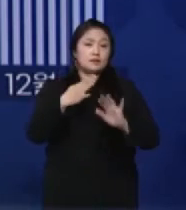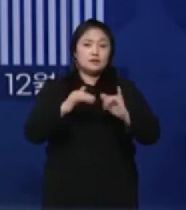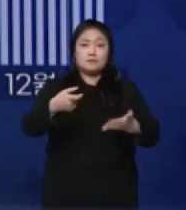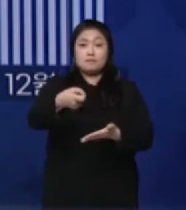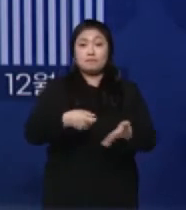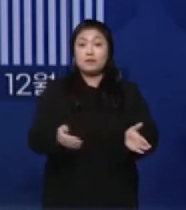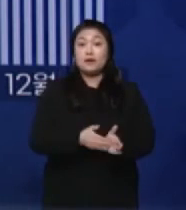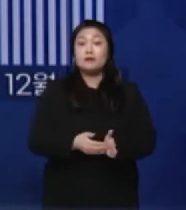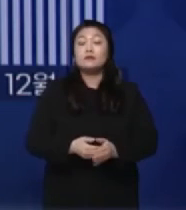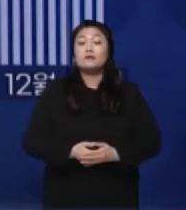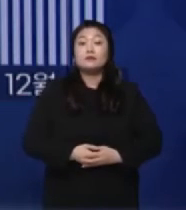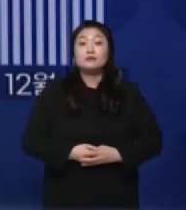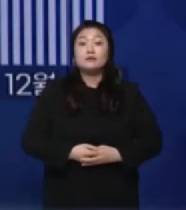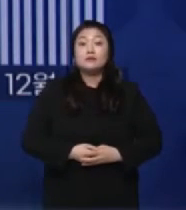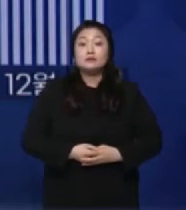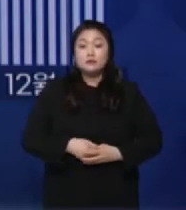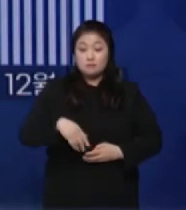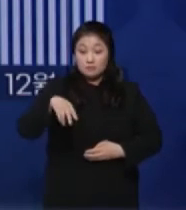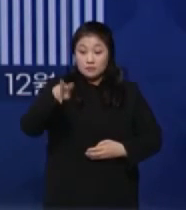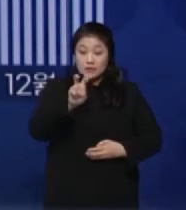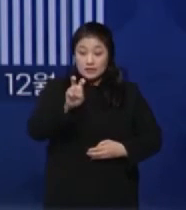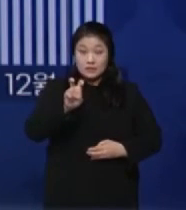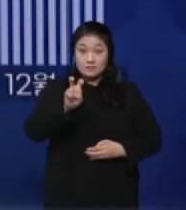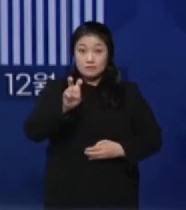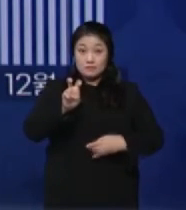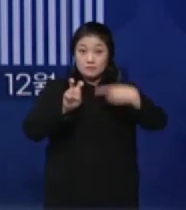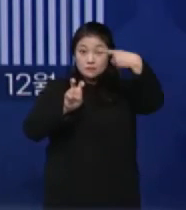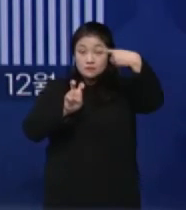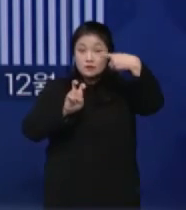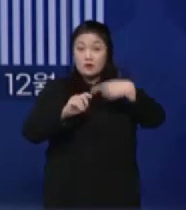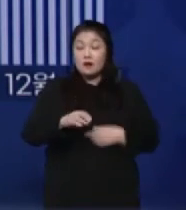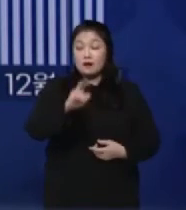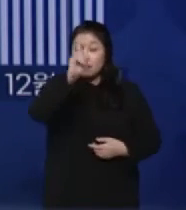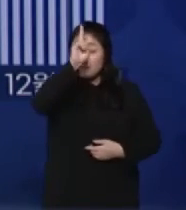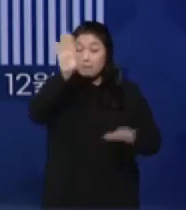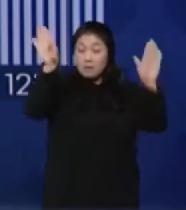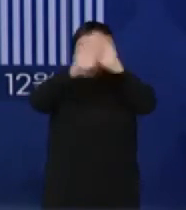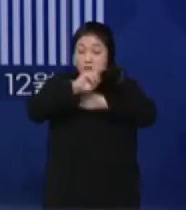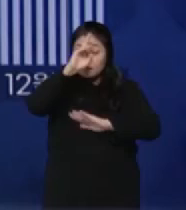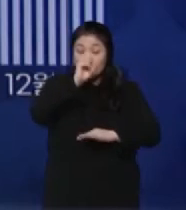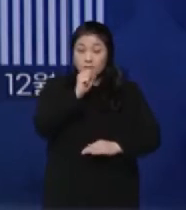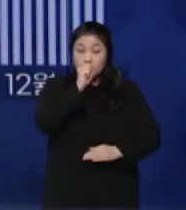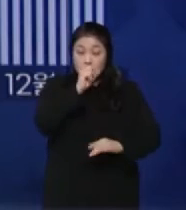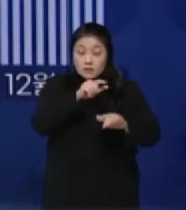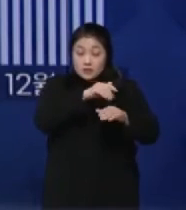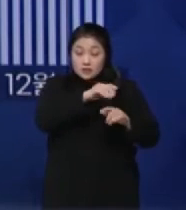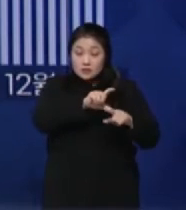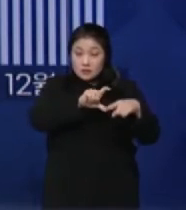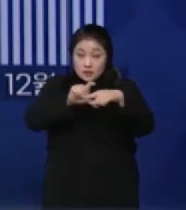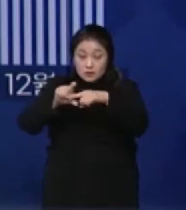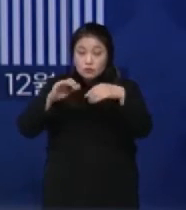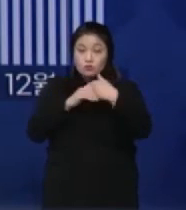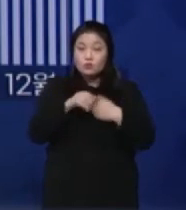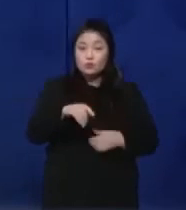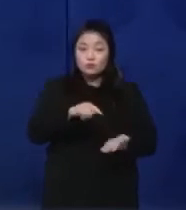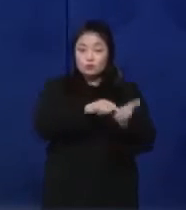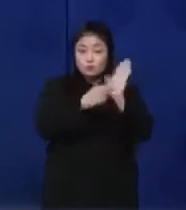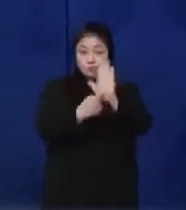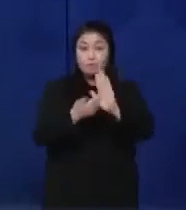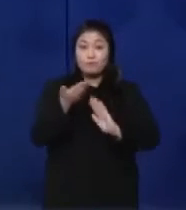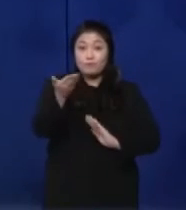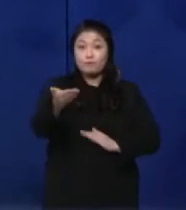기록했습니다 20일 0시를 기준으로 광주전남 코로나 상황을 지도와 숫자로 살펴보겠습니다